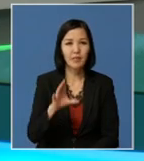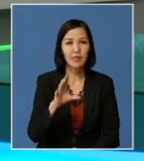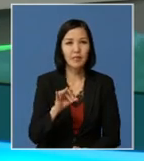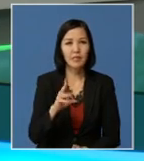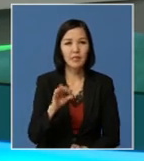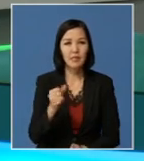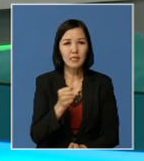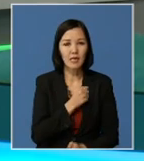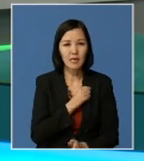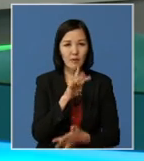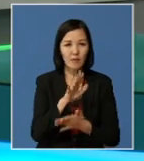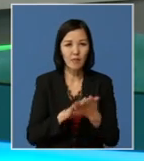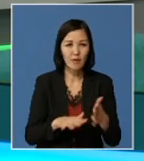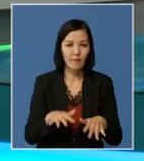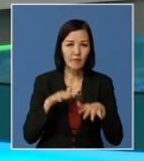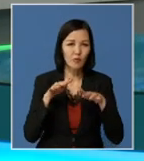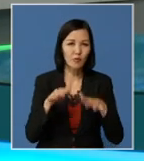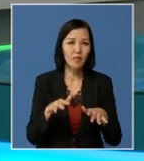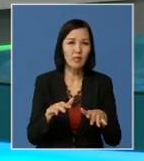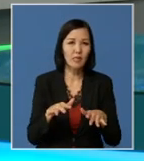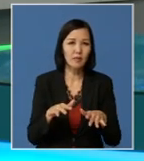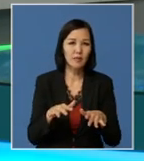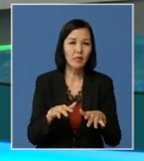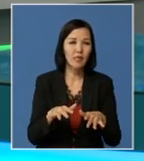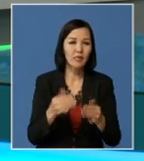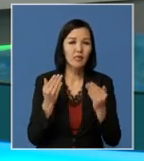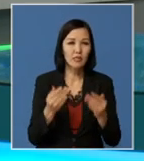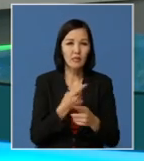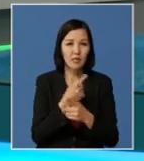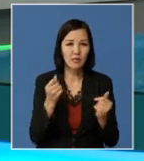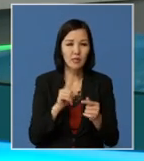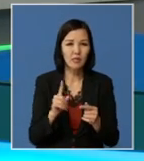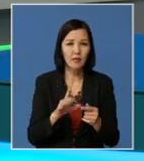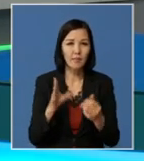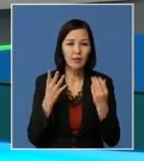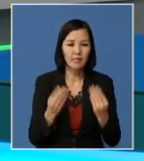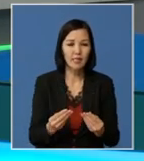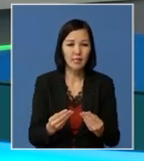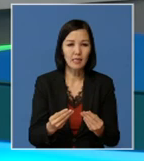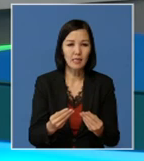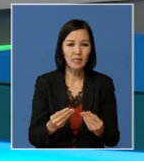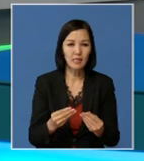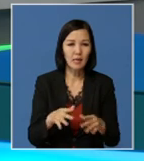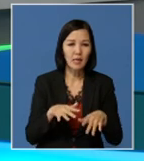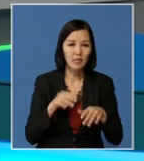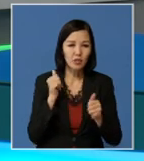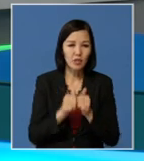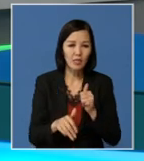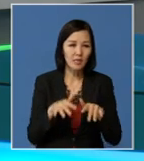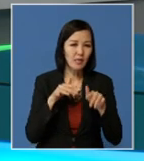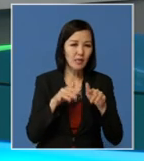Сирийская армия продолжает наступление на позиции, удерживаемые повстанцами. Сообщается, что за последние сутки бои стали более